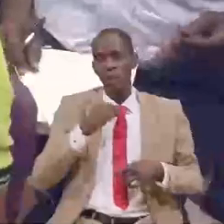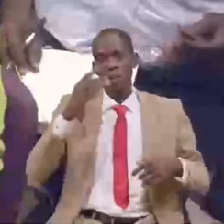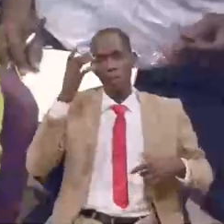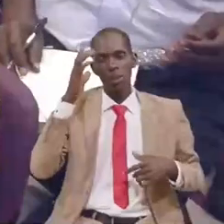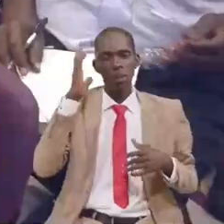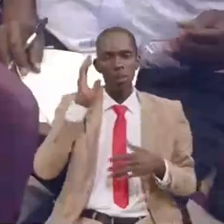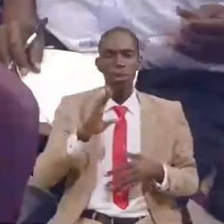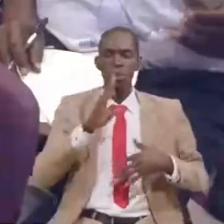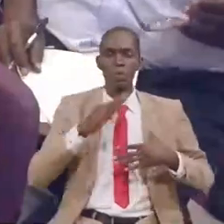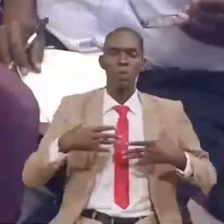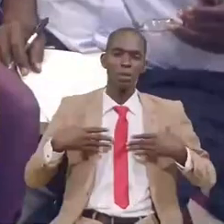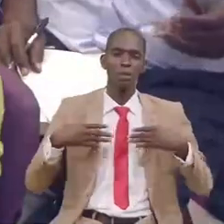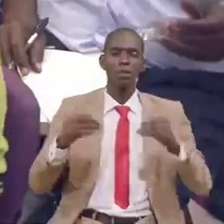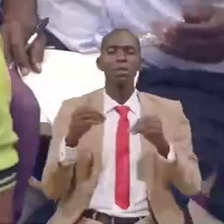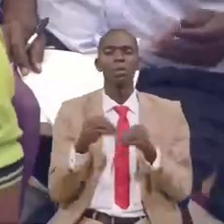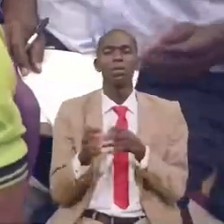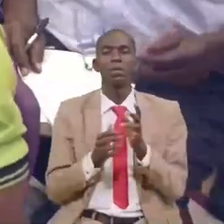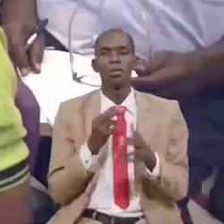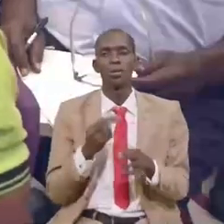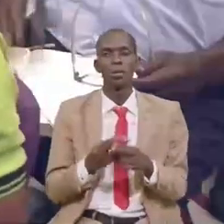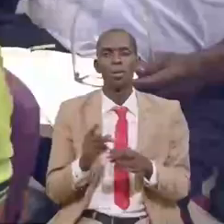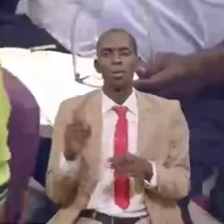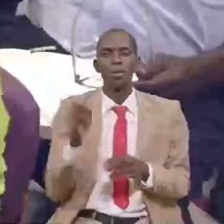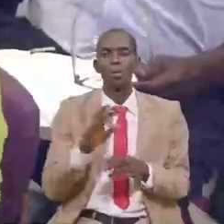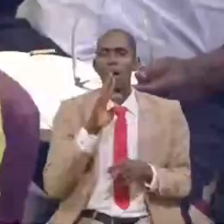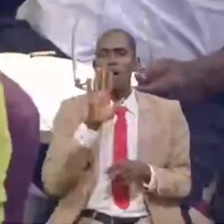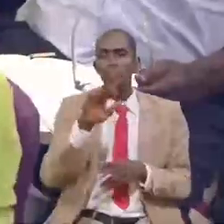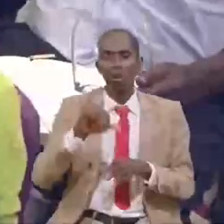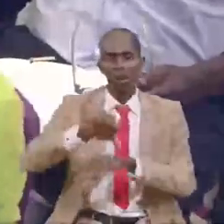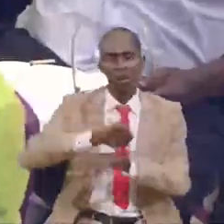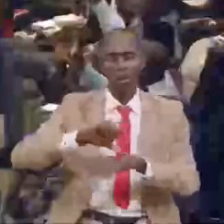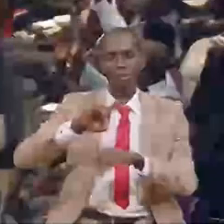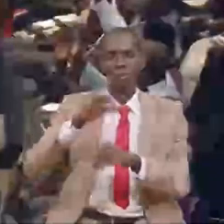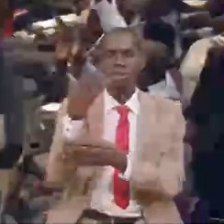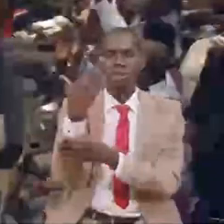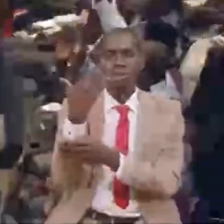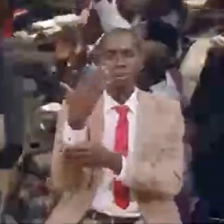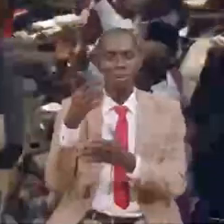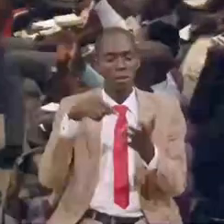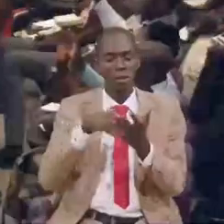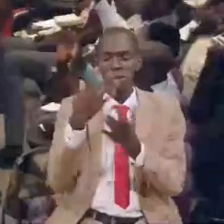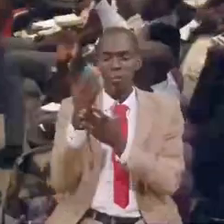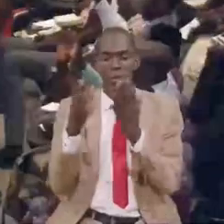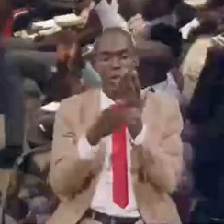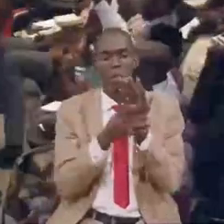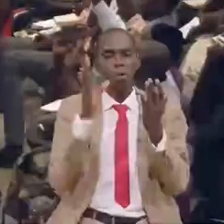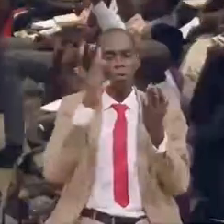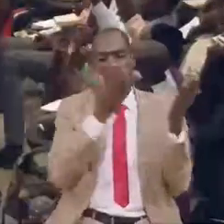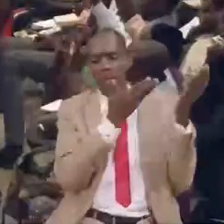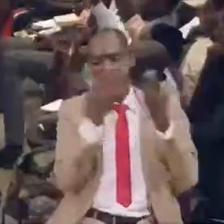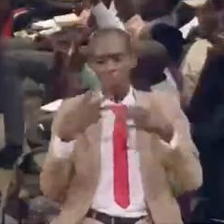seront guéris. Où sont ces mains? Où est cela? Ces mains vont apporter la guérison à